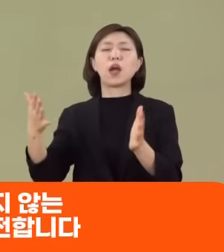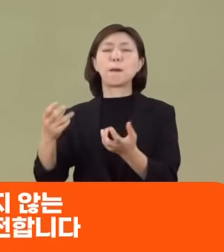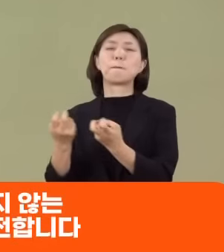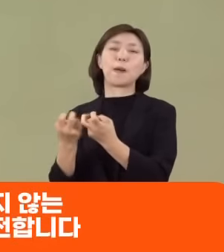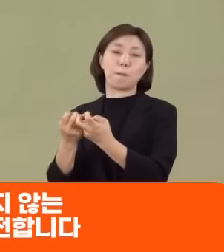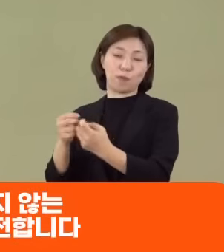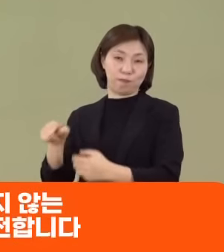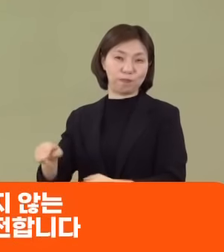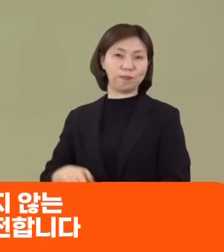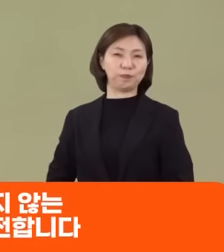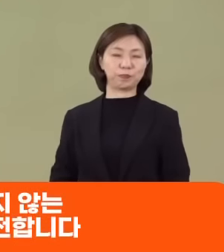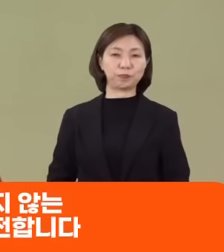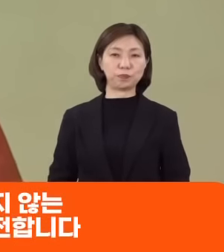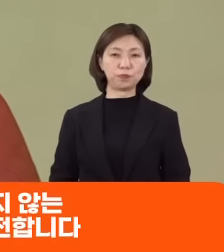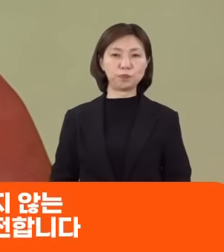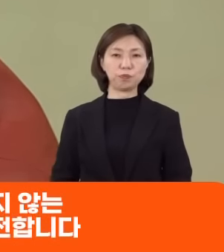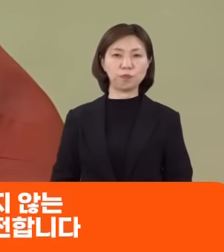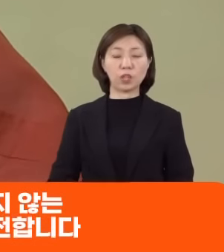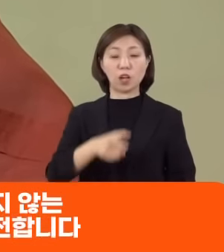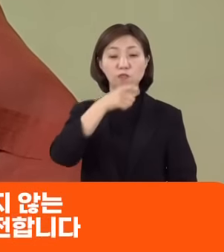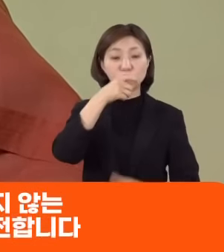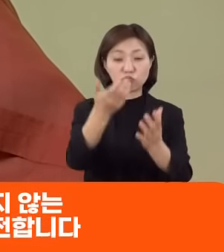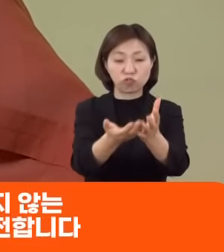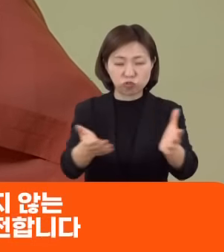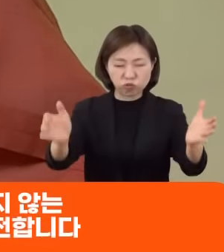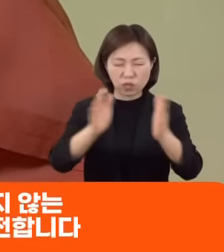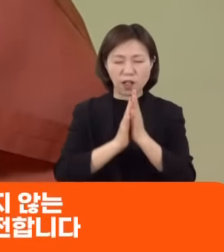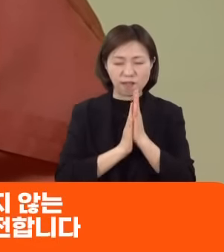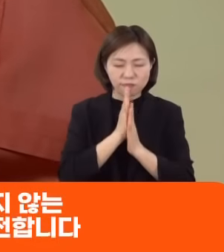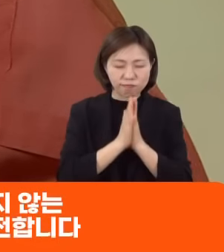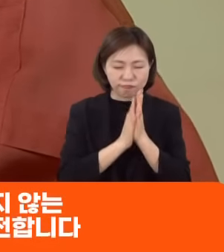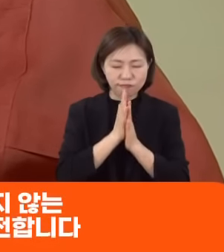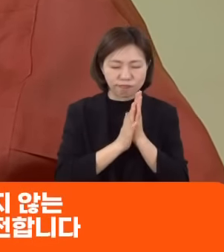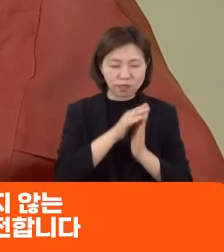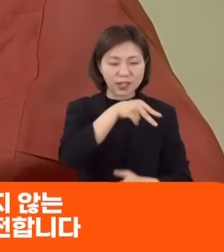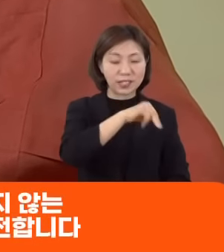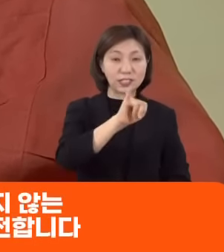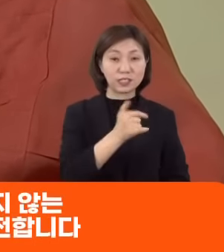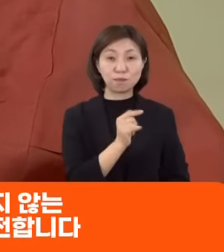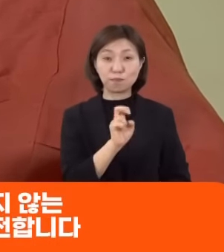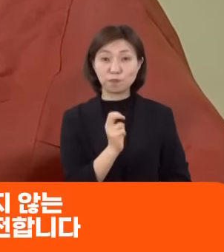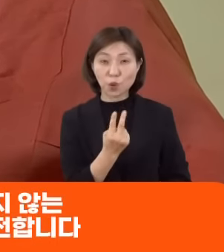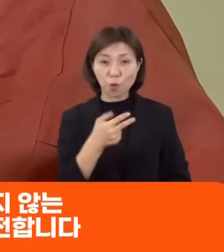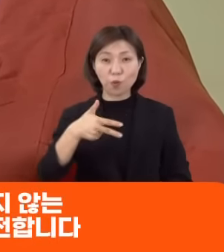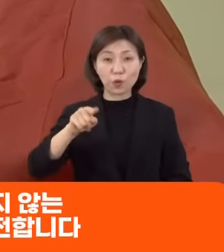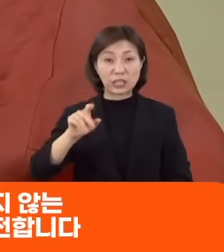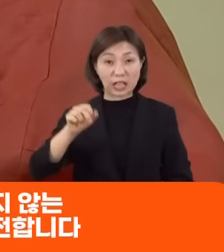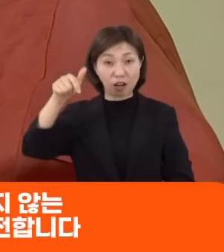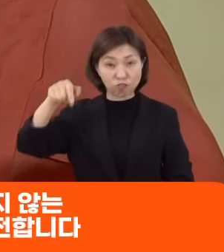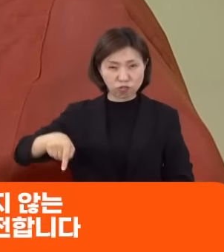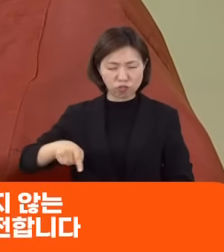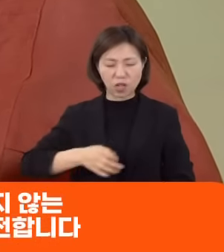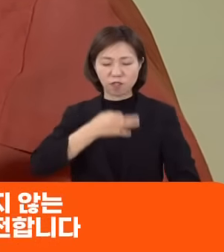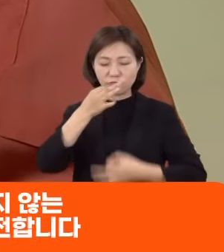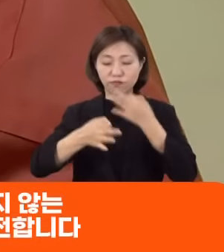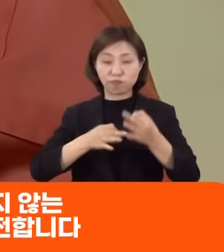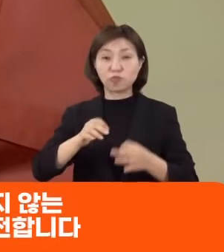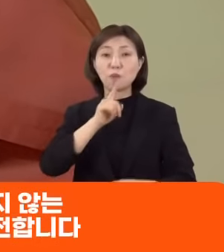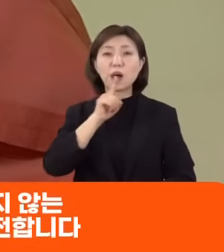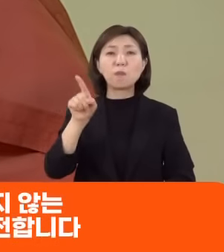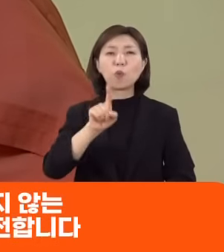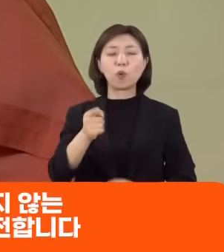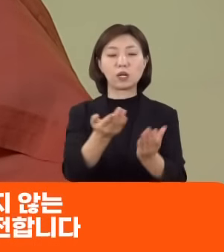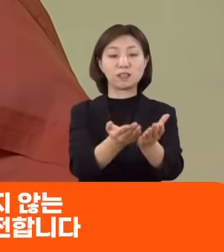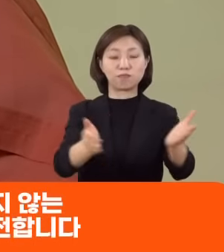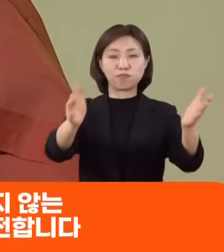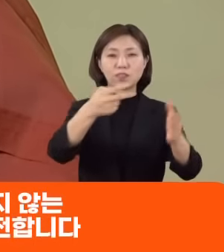대비주를 외운 치료의 물 그걸 대비라고 부릅니다 대비스 저